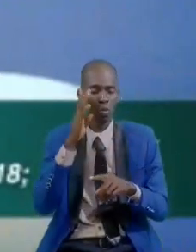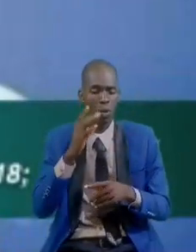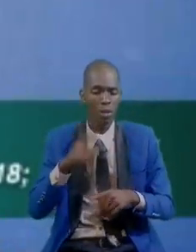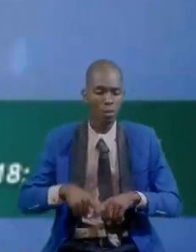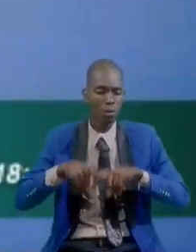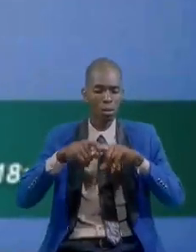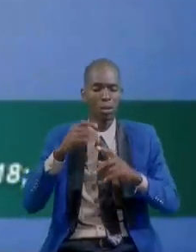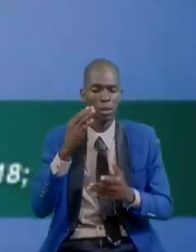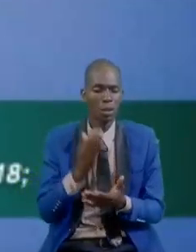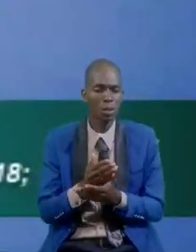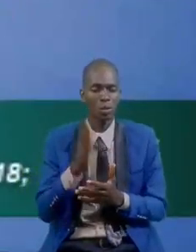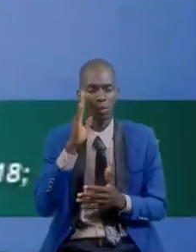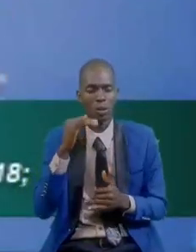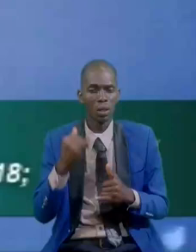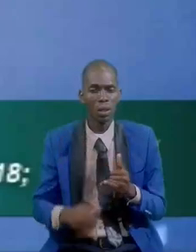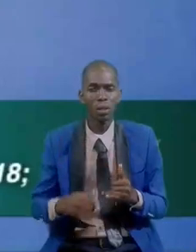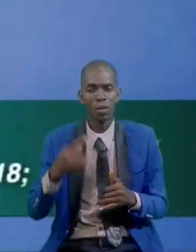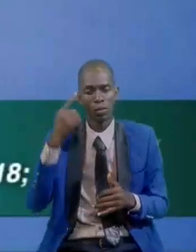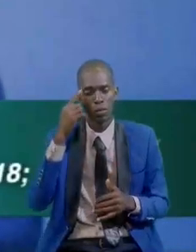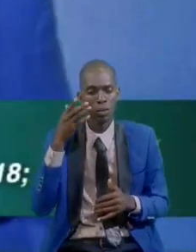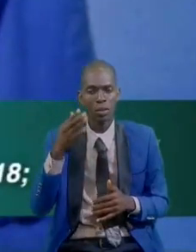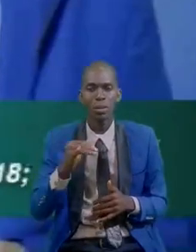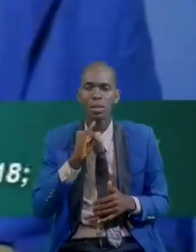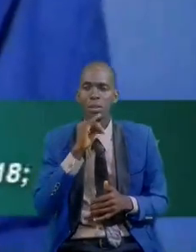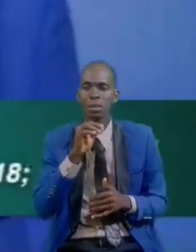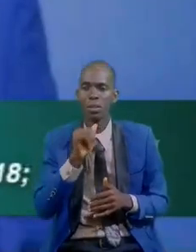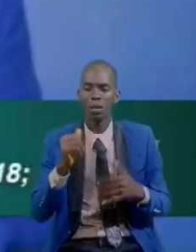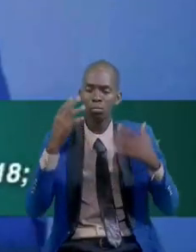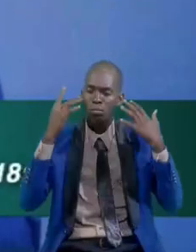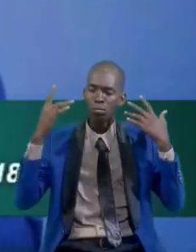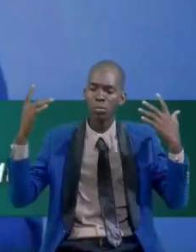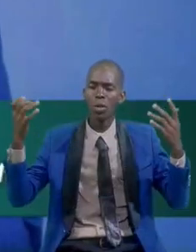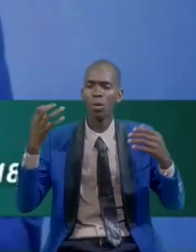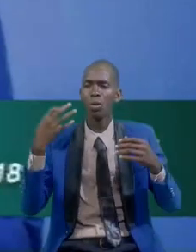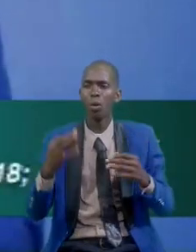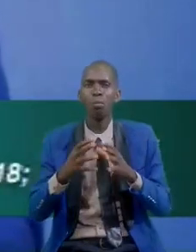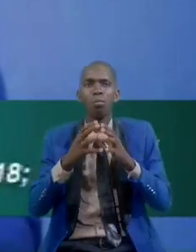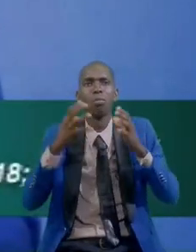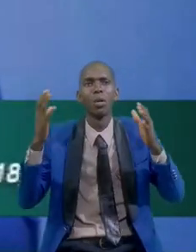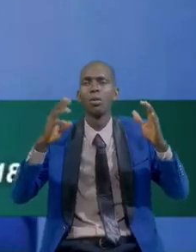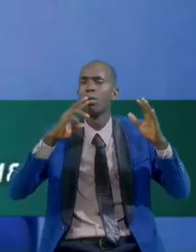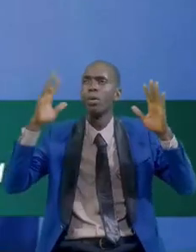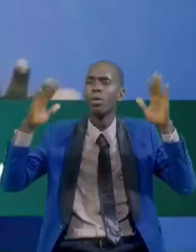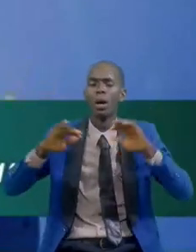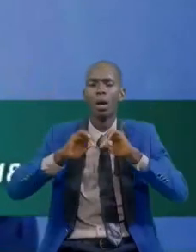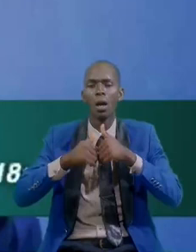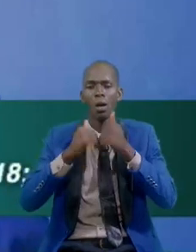Car il se fait un bruit qui annonce la pluie. Comment peux-tu dire ça?